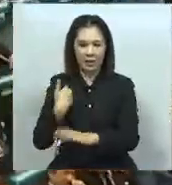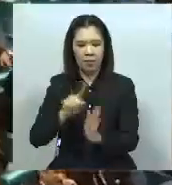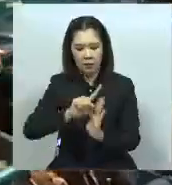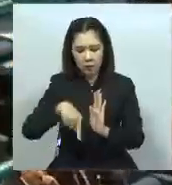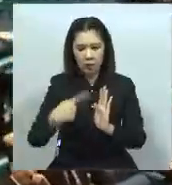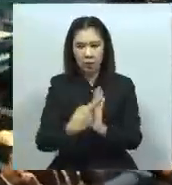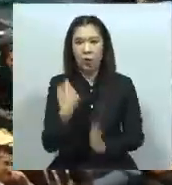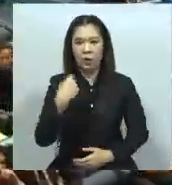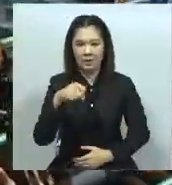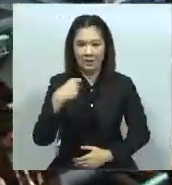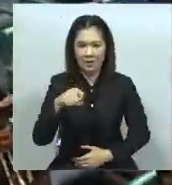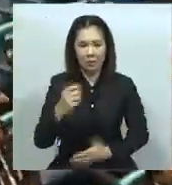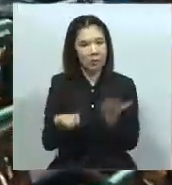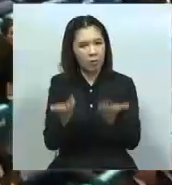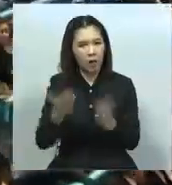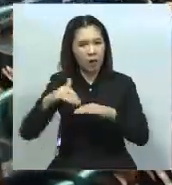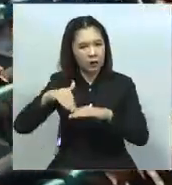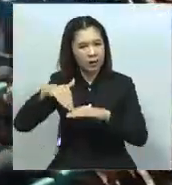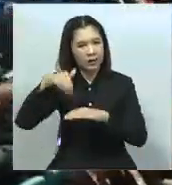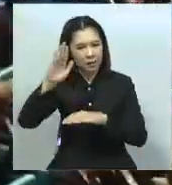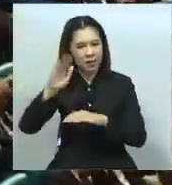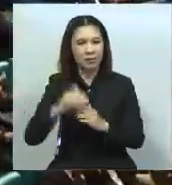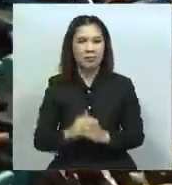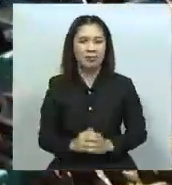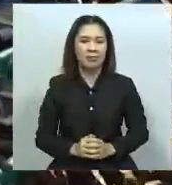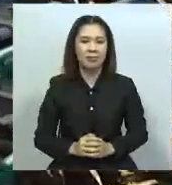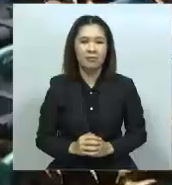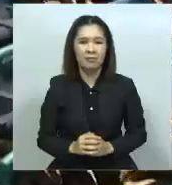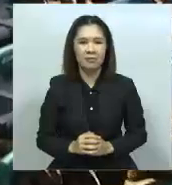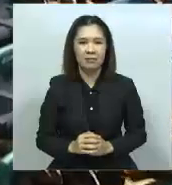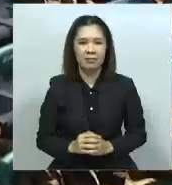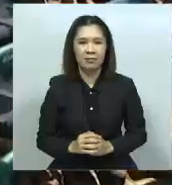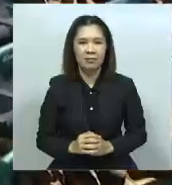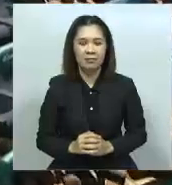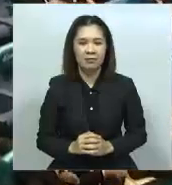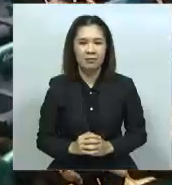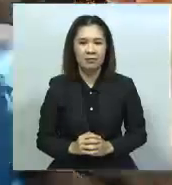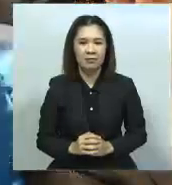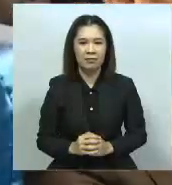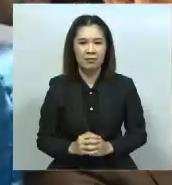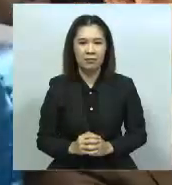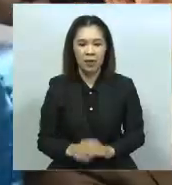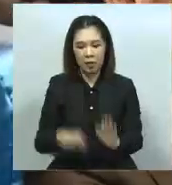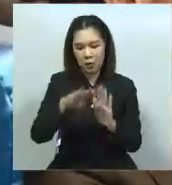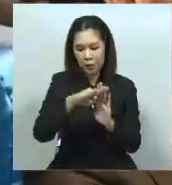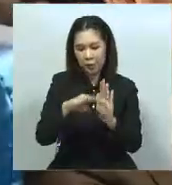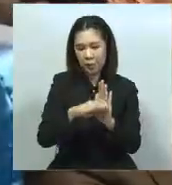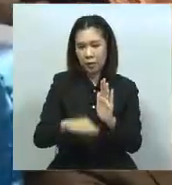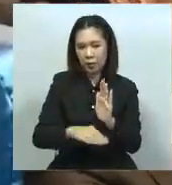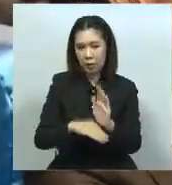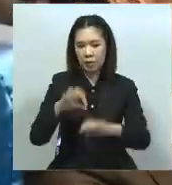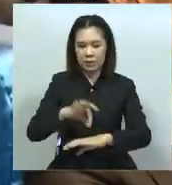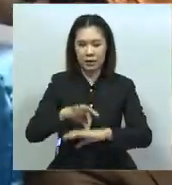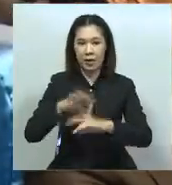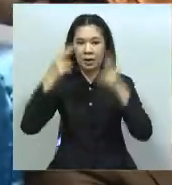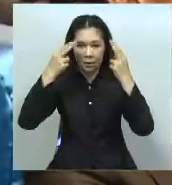หรืออาจจะมากกว่านั้นก่อนที่จะเปิดให้เลือกนายกรัฐมนตรีค่ะ สำหรับขั้นตอนการโหวตเลือกนายกรัฐมนตรี